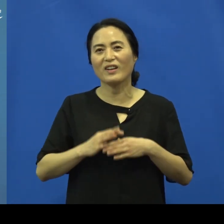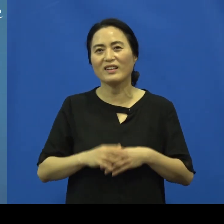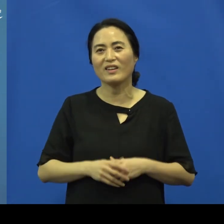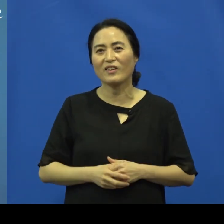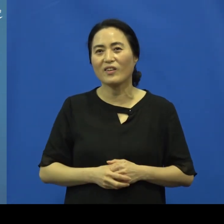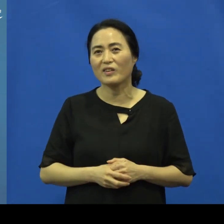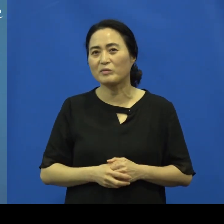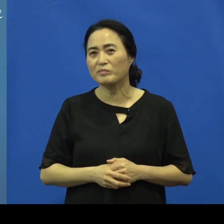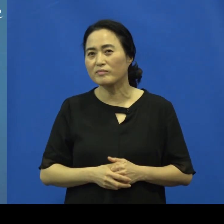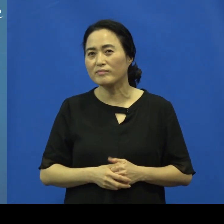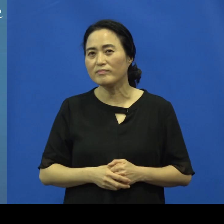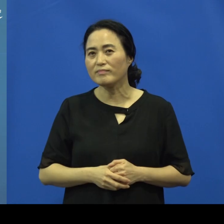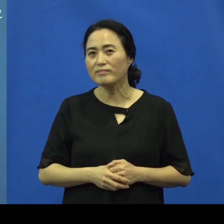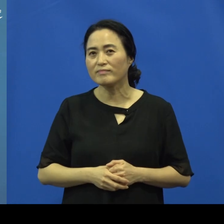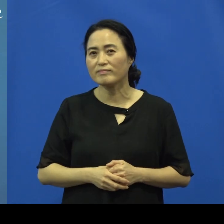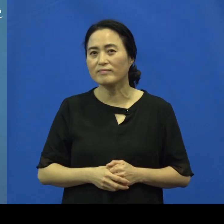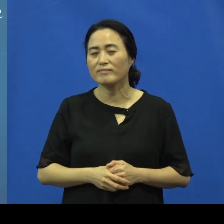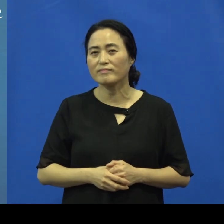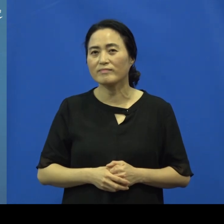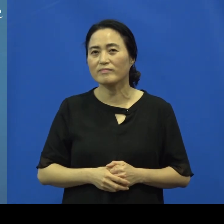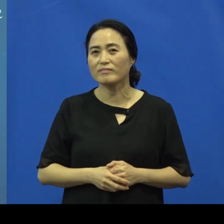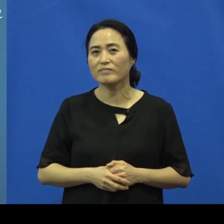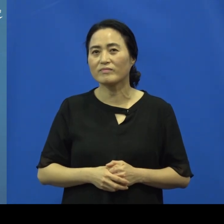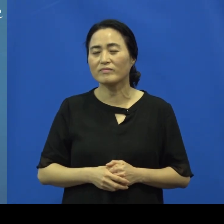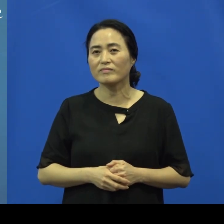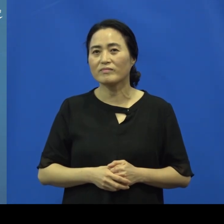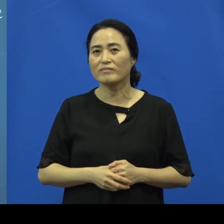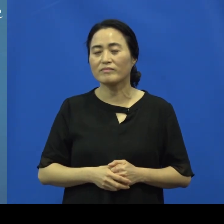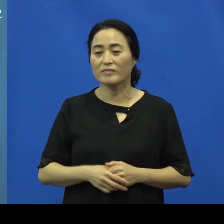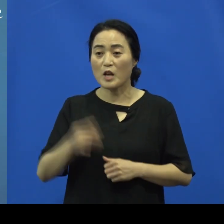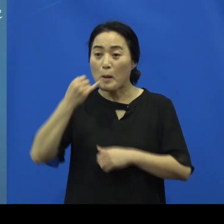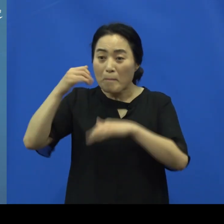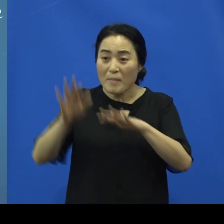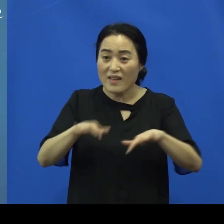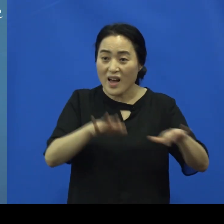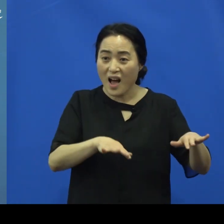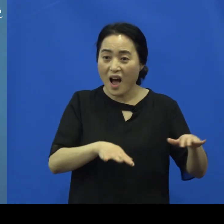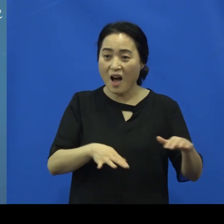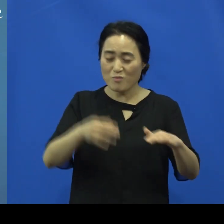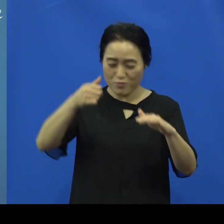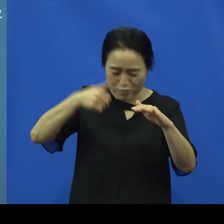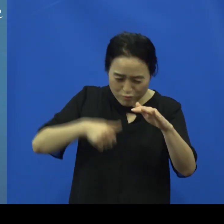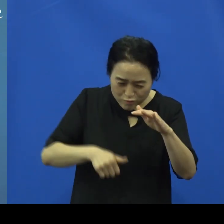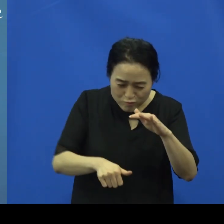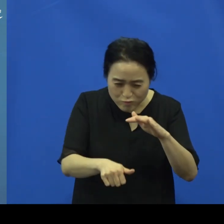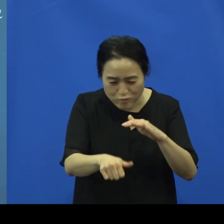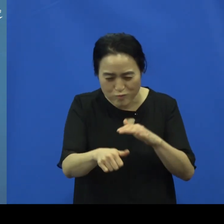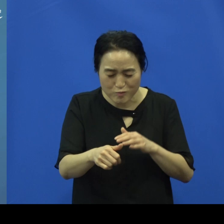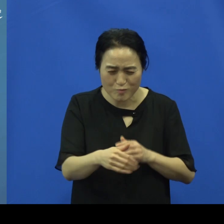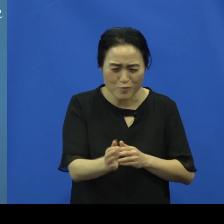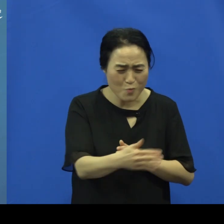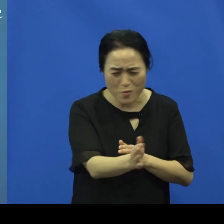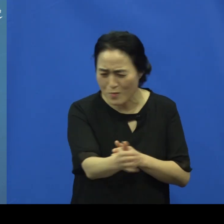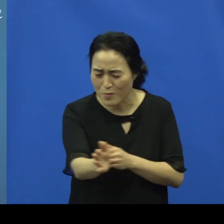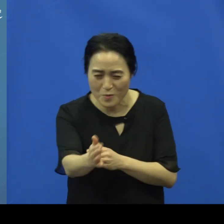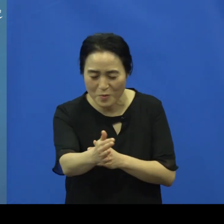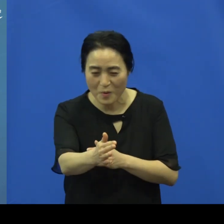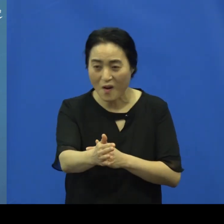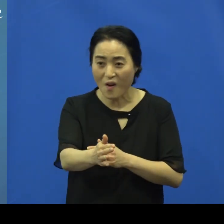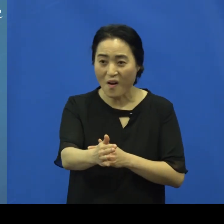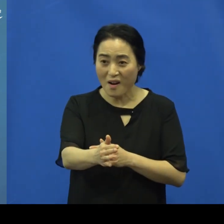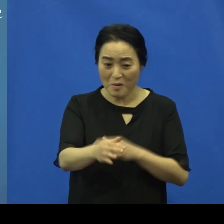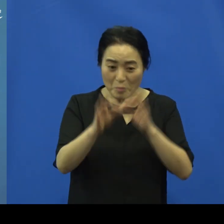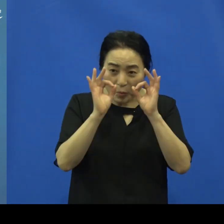어디 스쿠버나 이런 거 하신 분들 그 사진 영상 이게 바다에도 살아있는 거죠. 살아있는 물고기들.